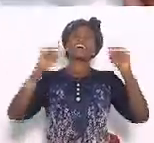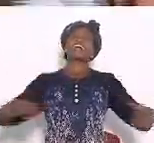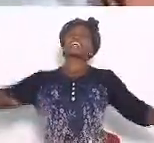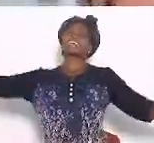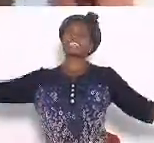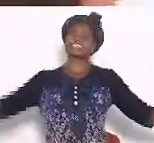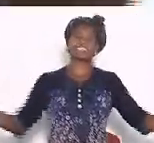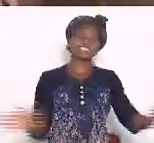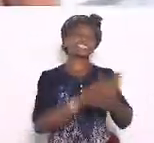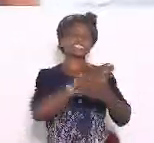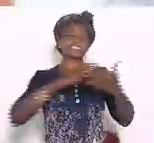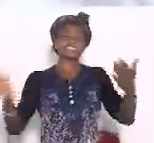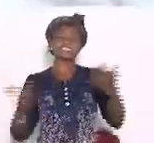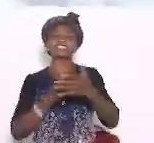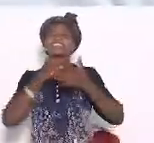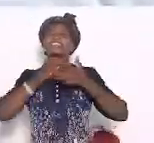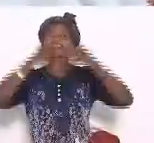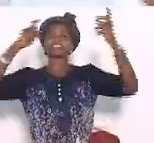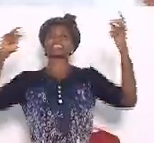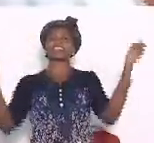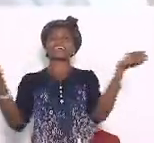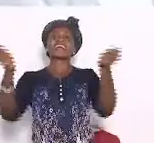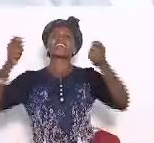s shout